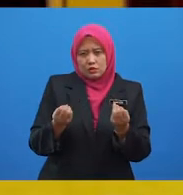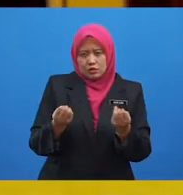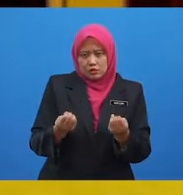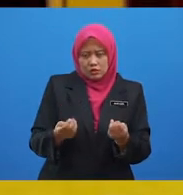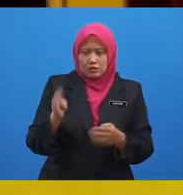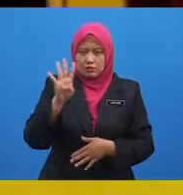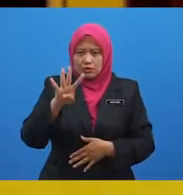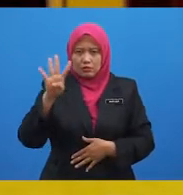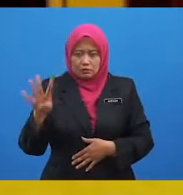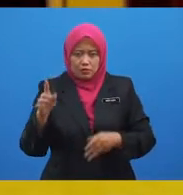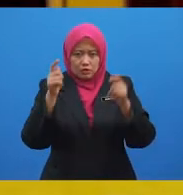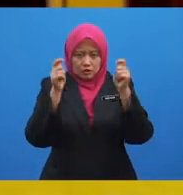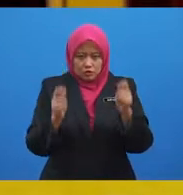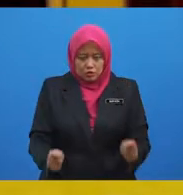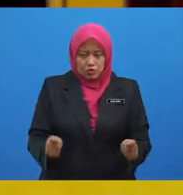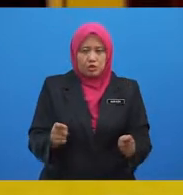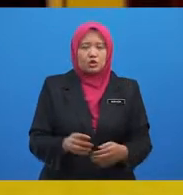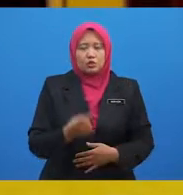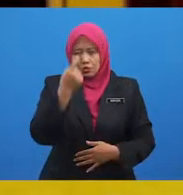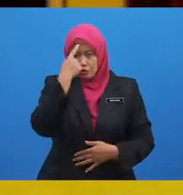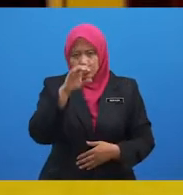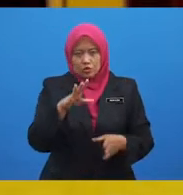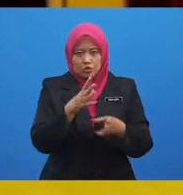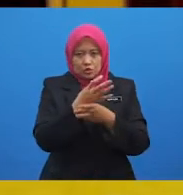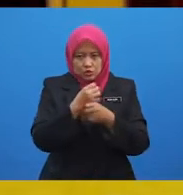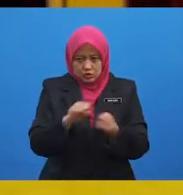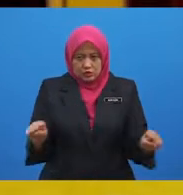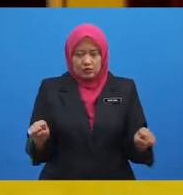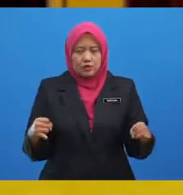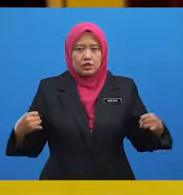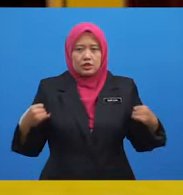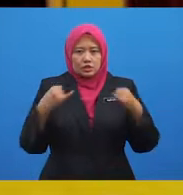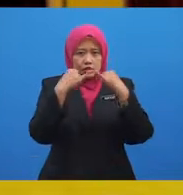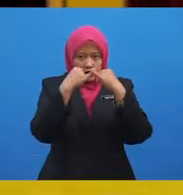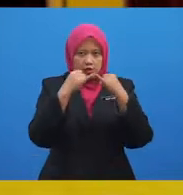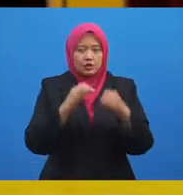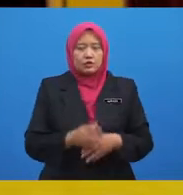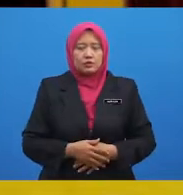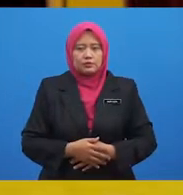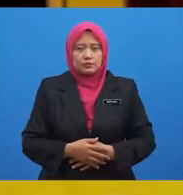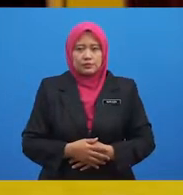agar menyiapkan istana berkota seperti yang dititahkan oleh Baginda Sultan.